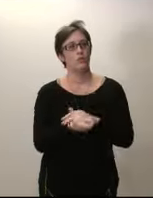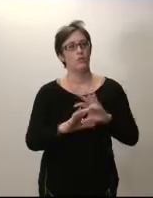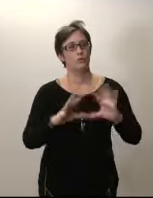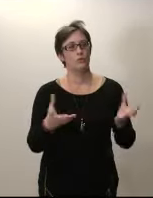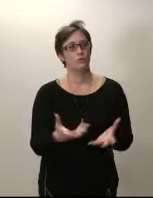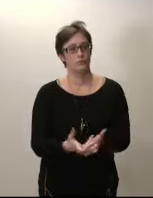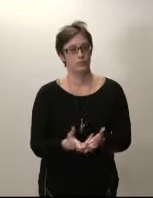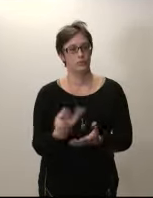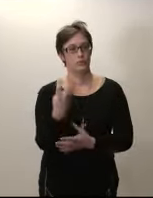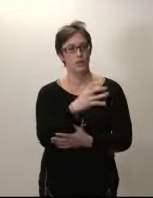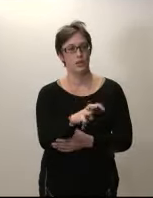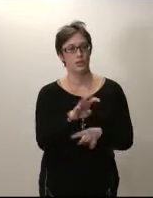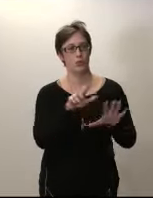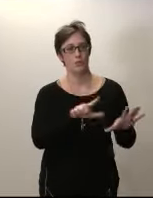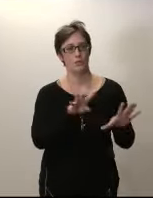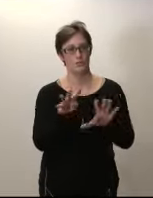à 479